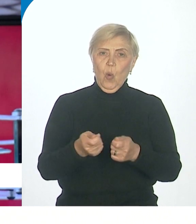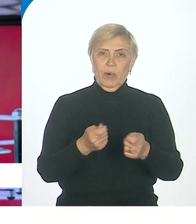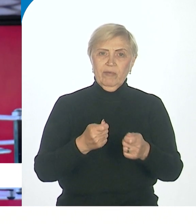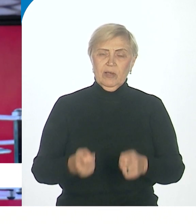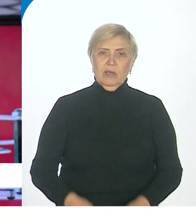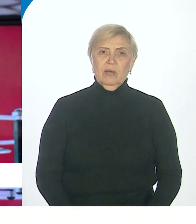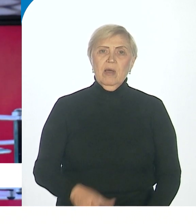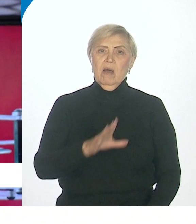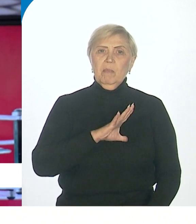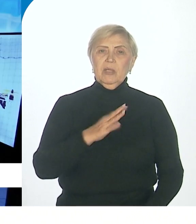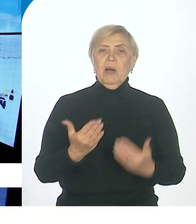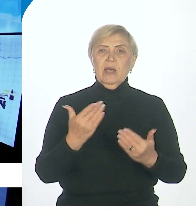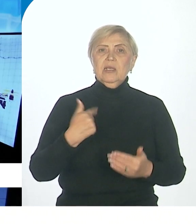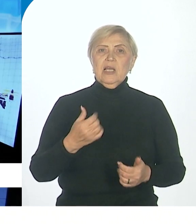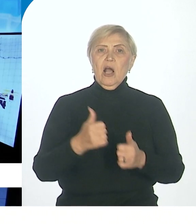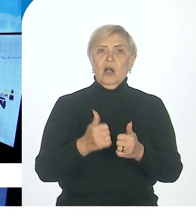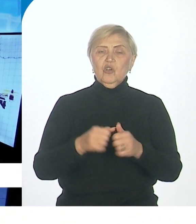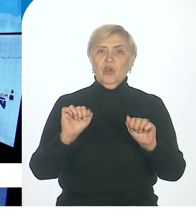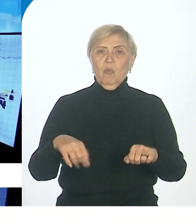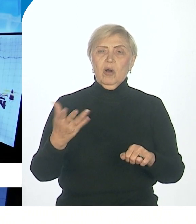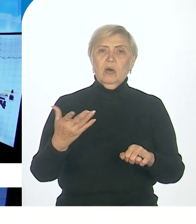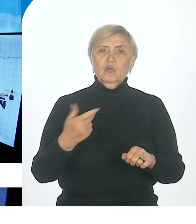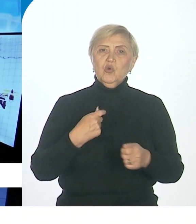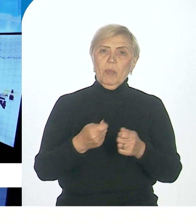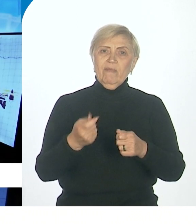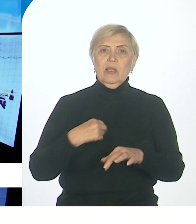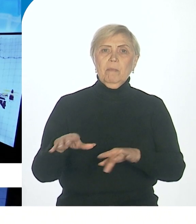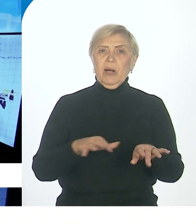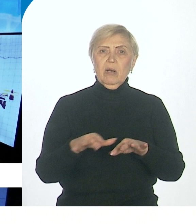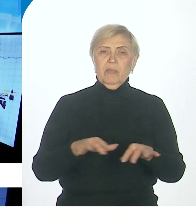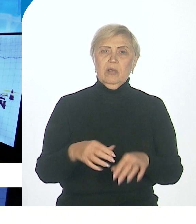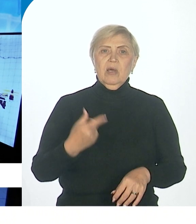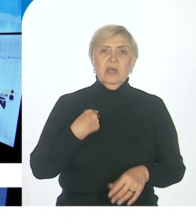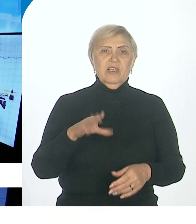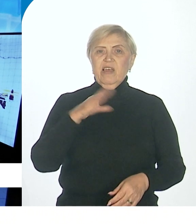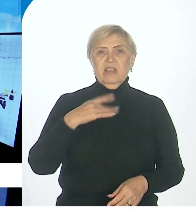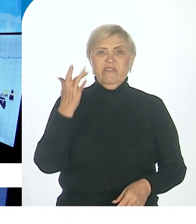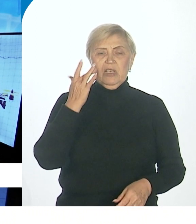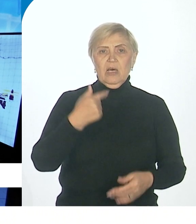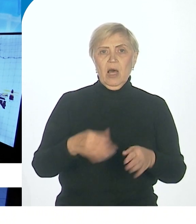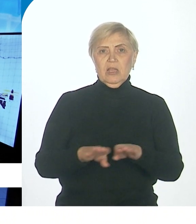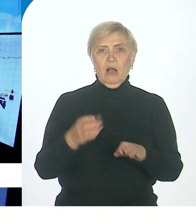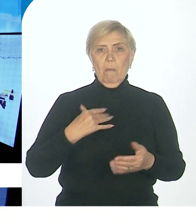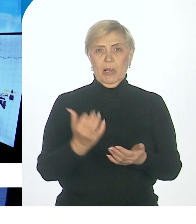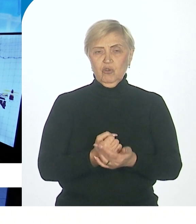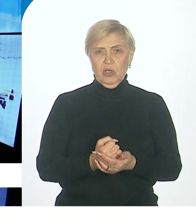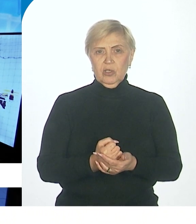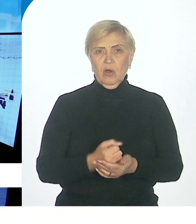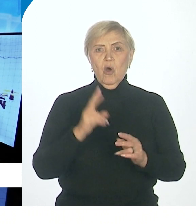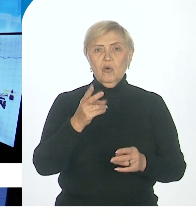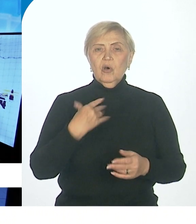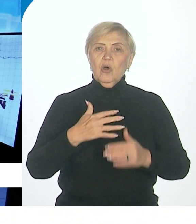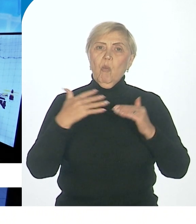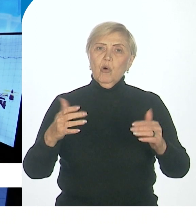бы прекрасно, если бы каждый умел и управлять, и программировать, но так не всегда получается. Кому-то легче дается как